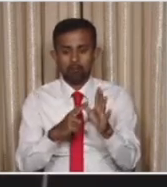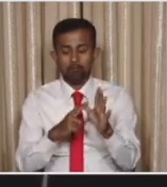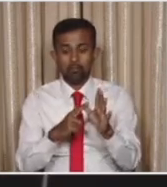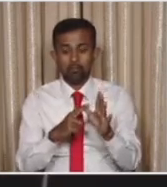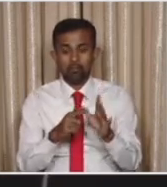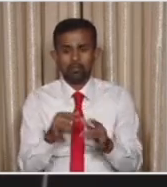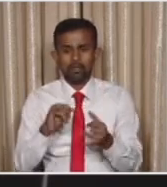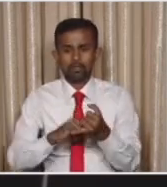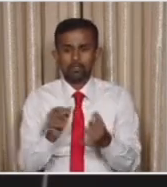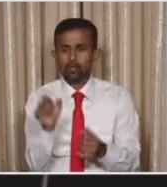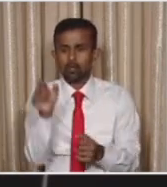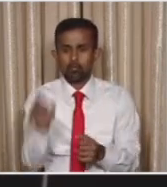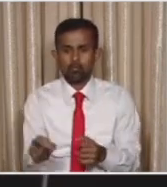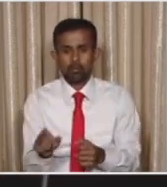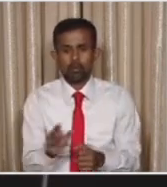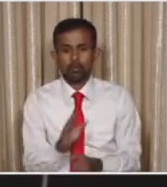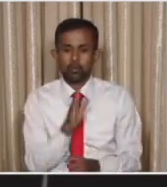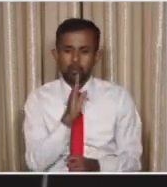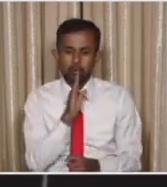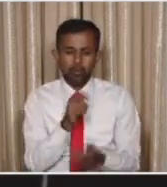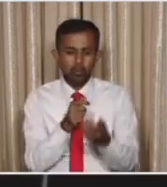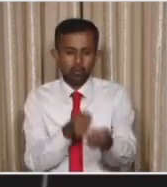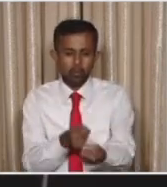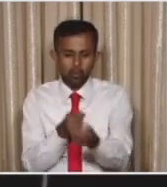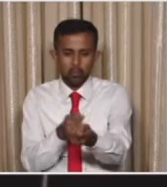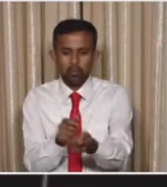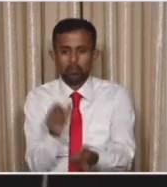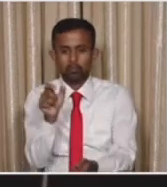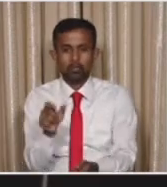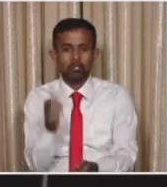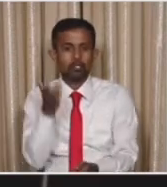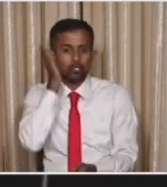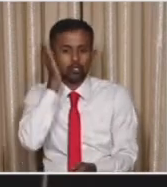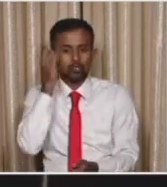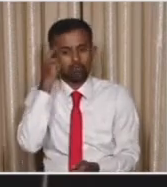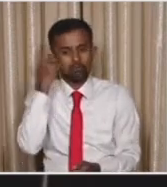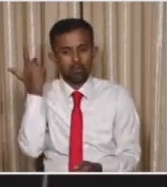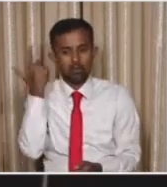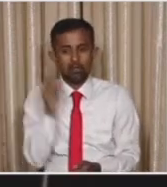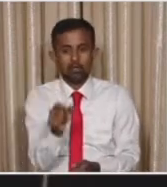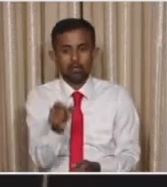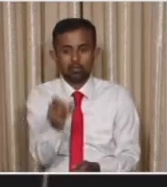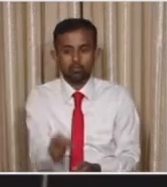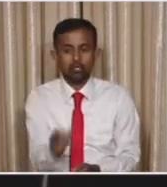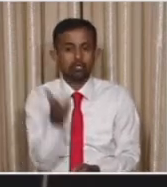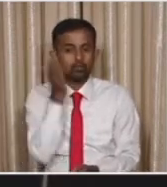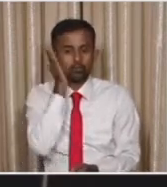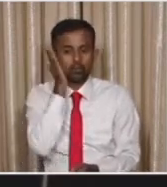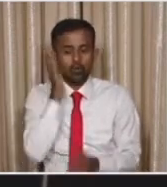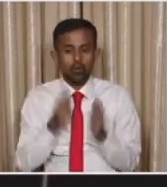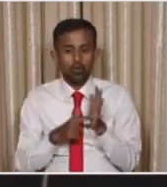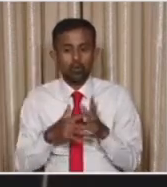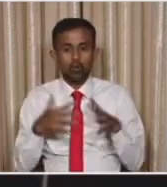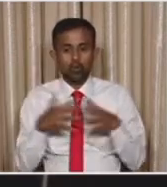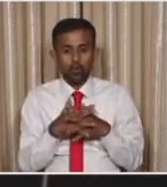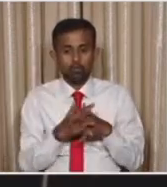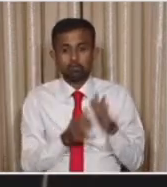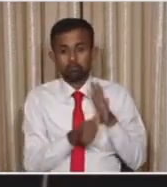කුමක්ද? අහිංසක ගොවියෙක්, ඉංග්‍රීසි දන්නේ නැති ගොවියෙක්, ඉංග්‍රීසි නීතියට